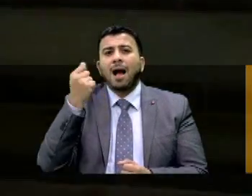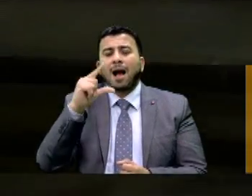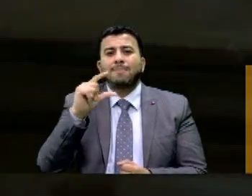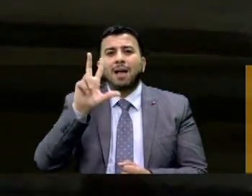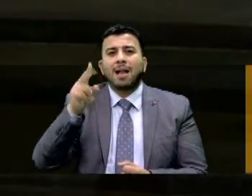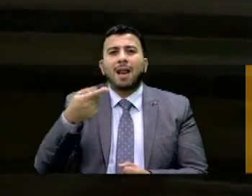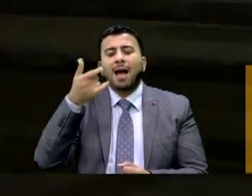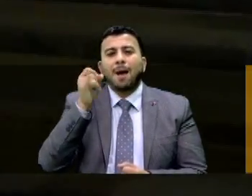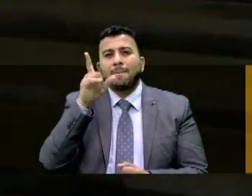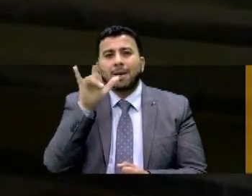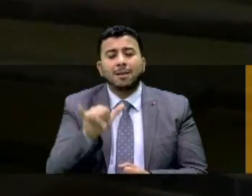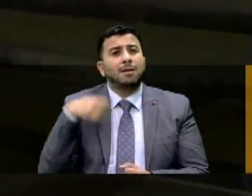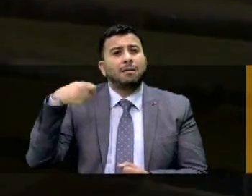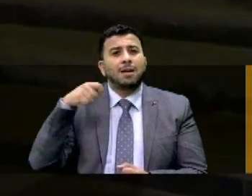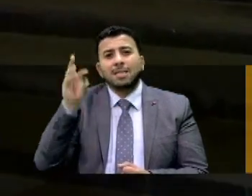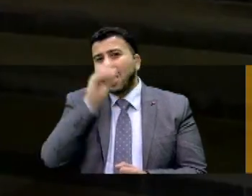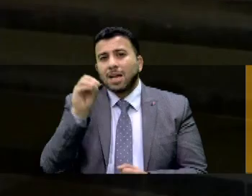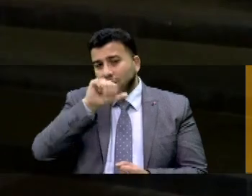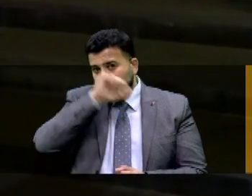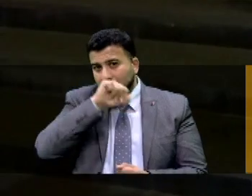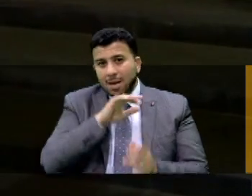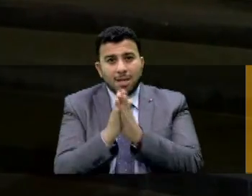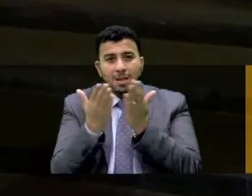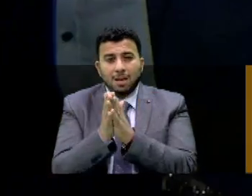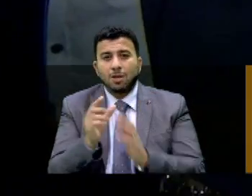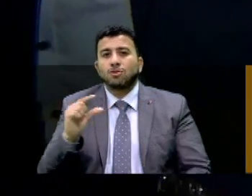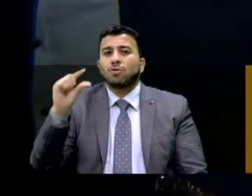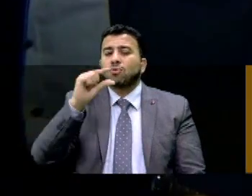بن ركاض العامري رئيس هيئة الشارقة للكتاب،